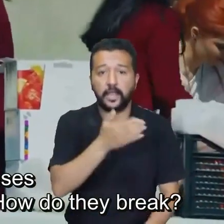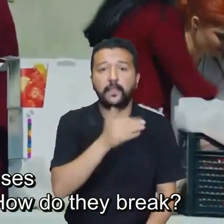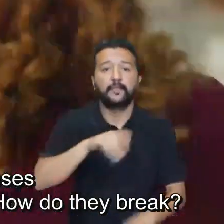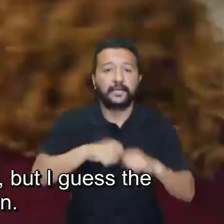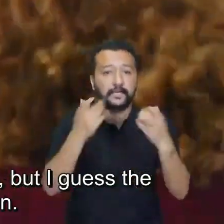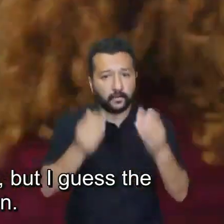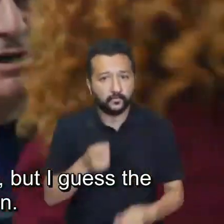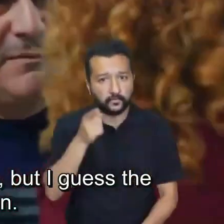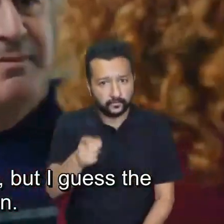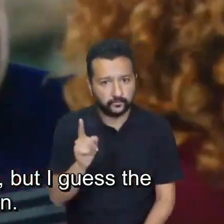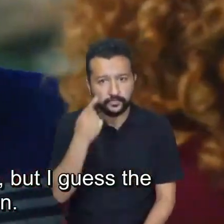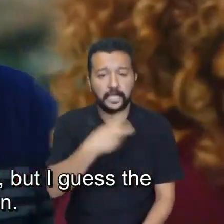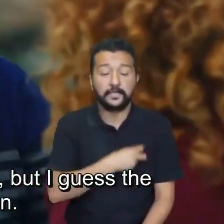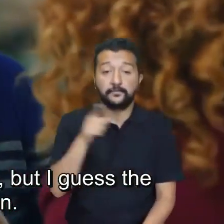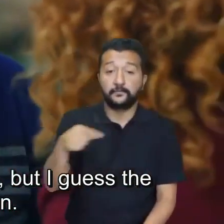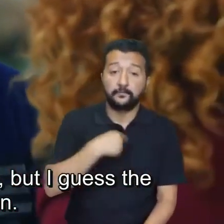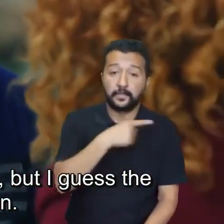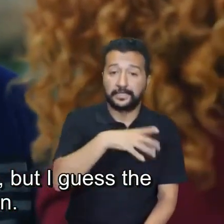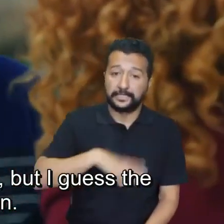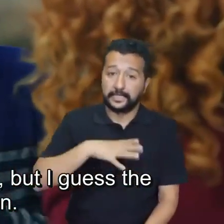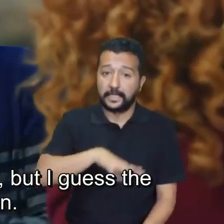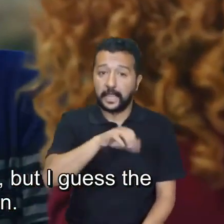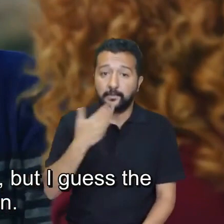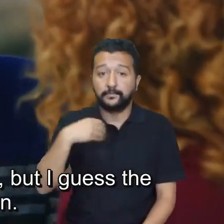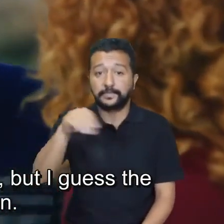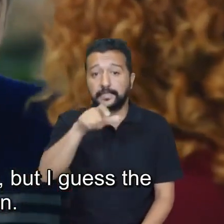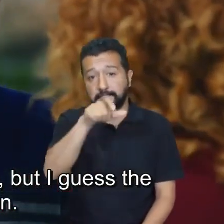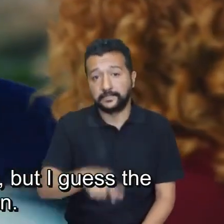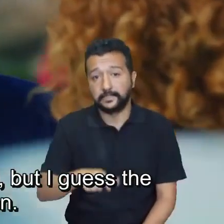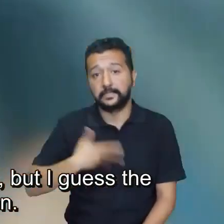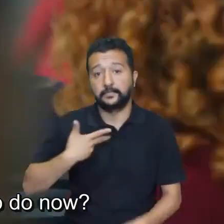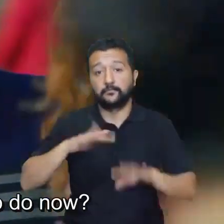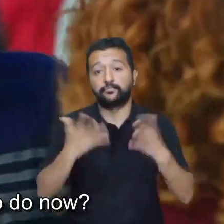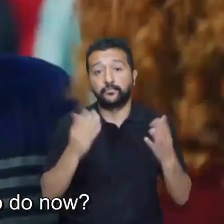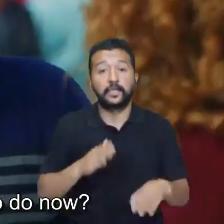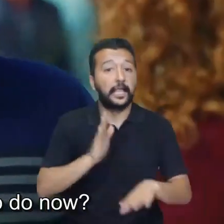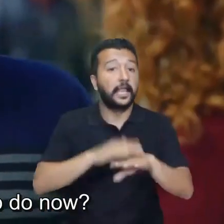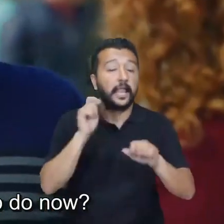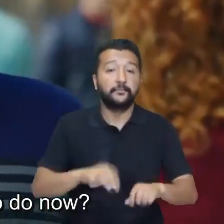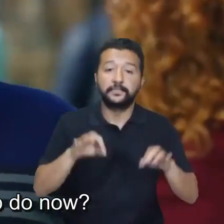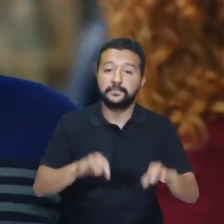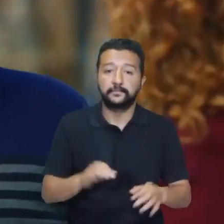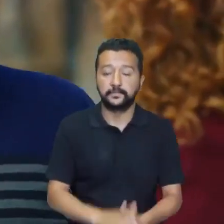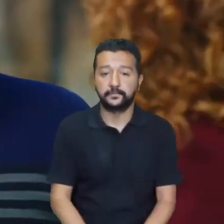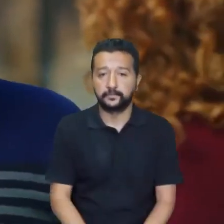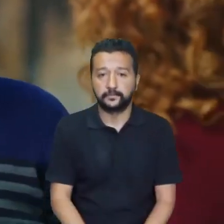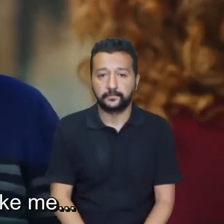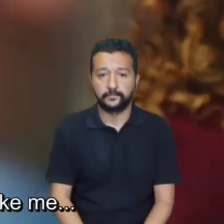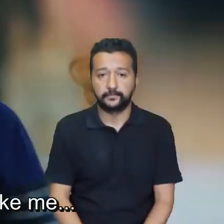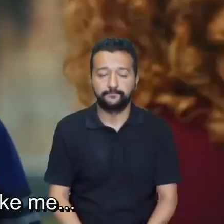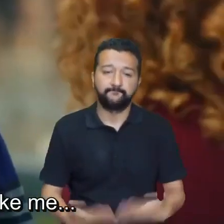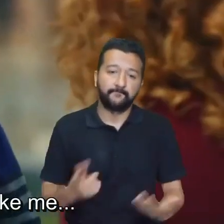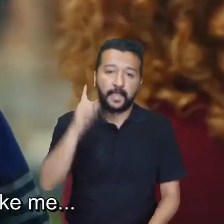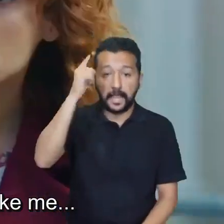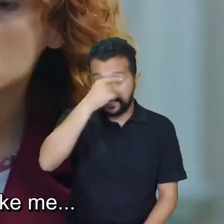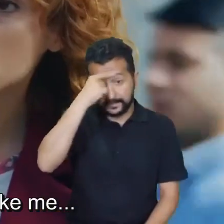Nasıl kırılsınlar? Aşkım, ben o niyetle aldım ama satan kişi niyeti bozmuş galiba. Ne yapacağız şimdi peki?